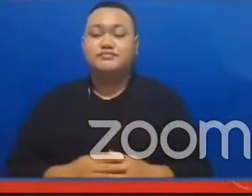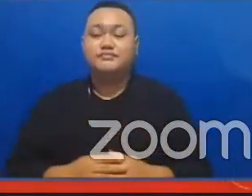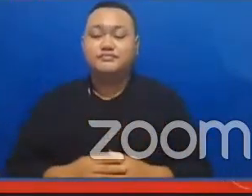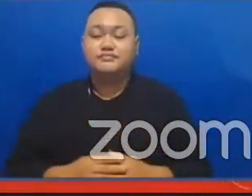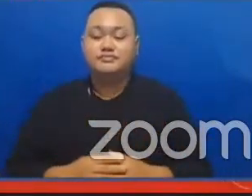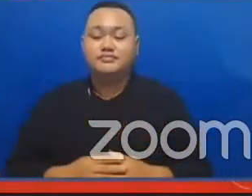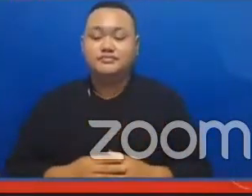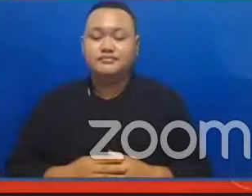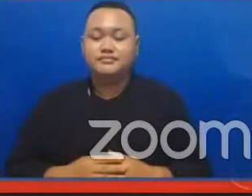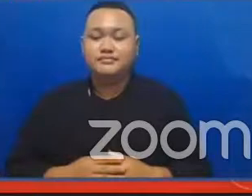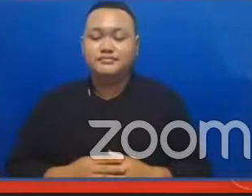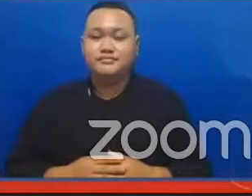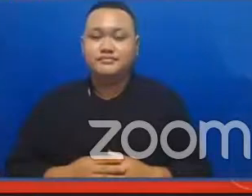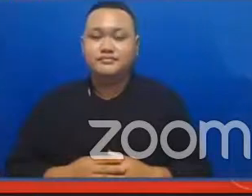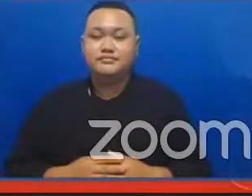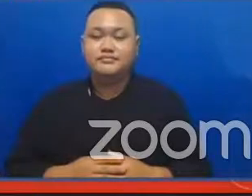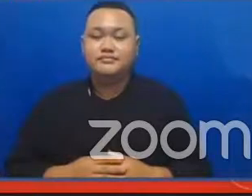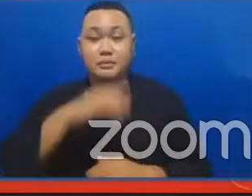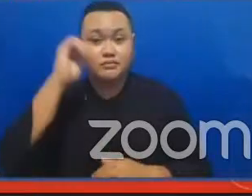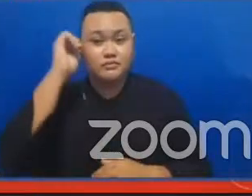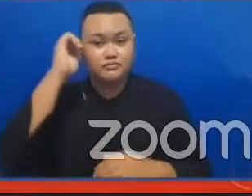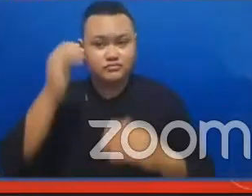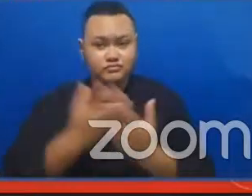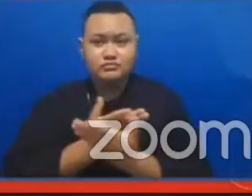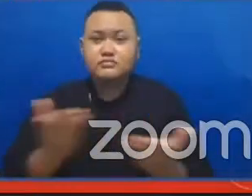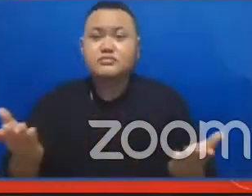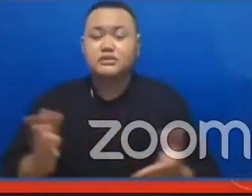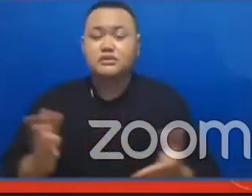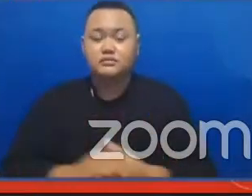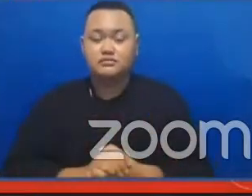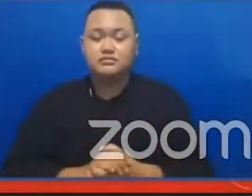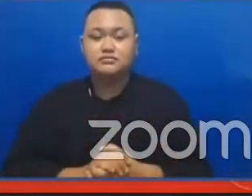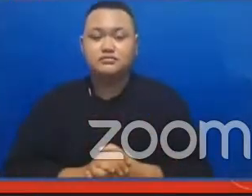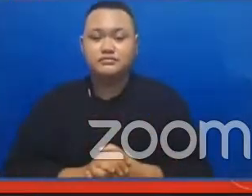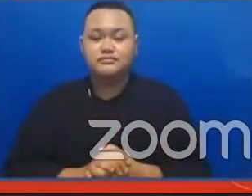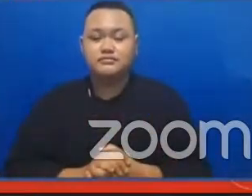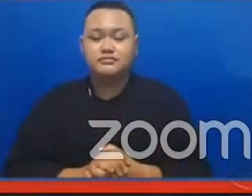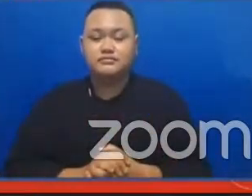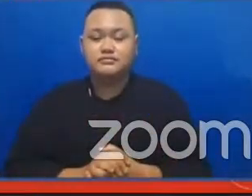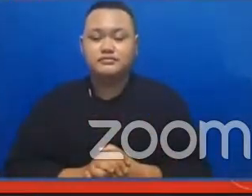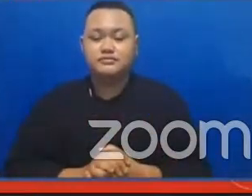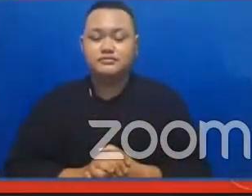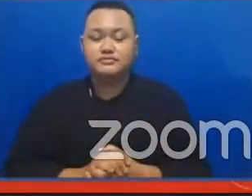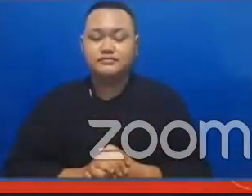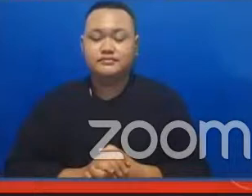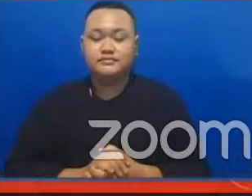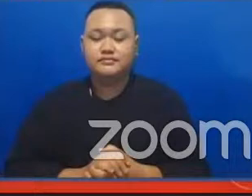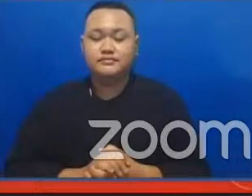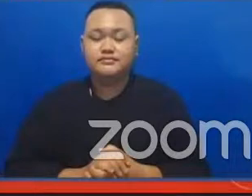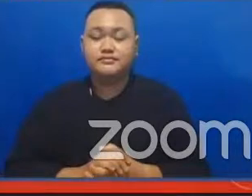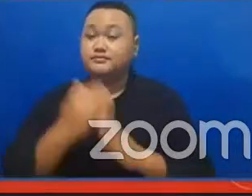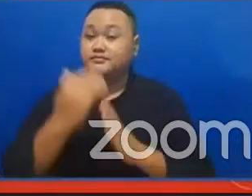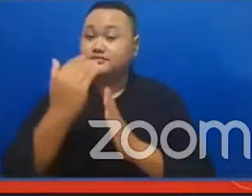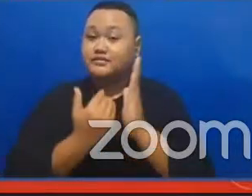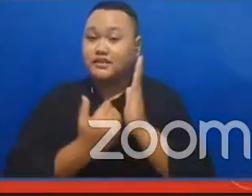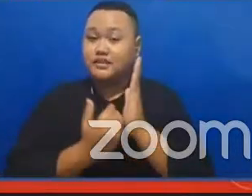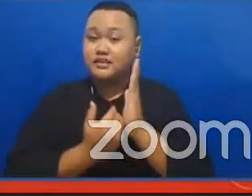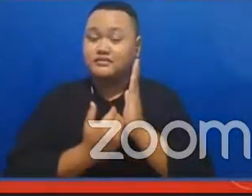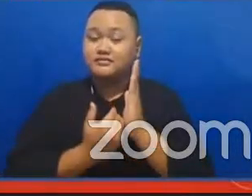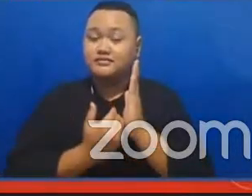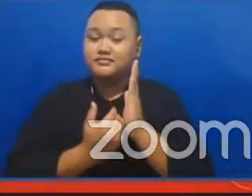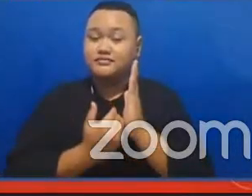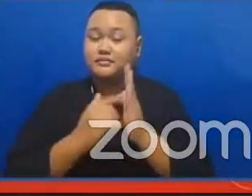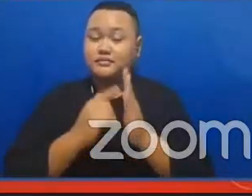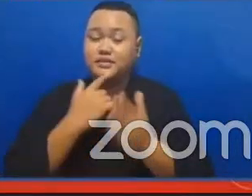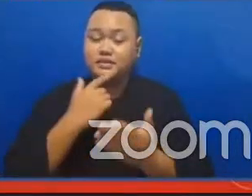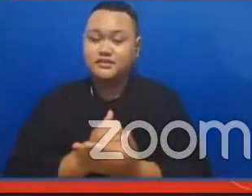Baik, Bapak Ibu, kini tibalah saatnya acara inti dari webinar